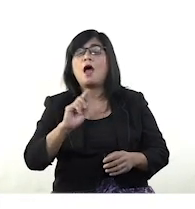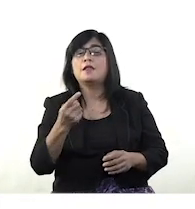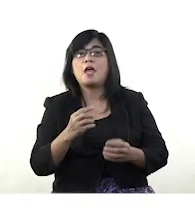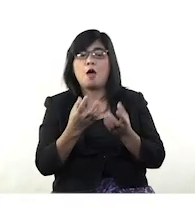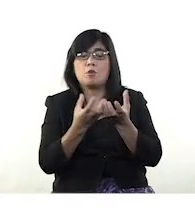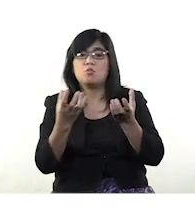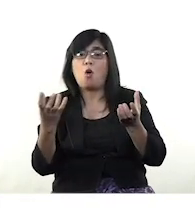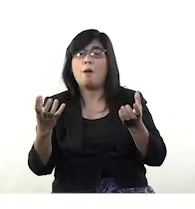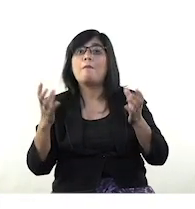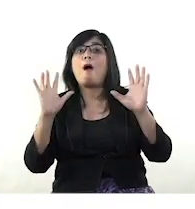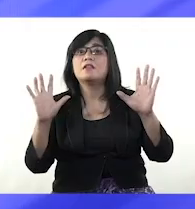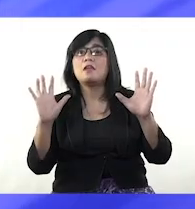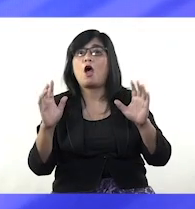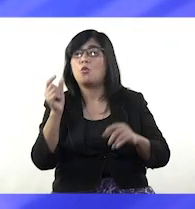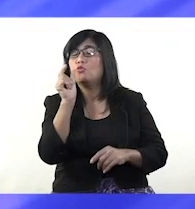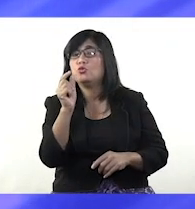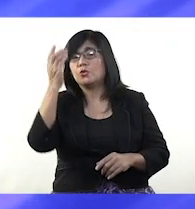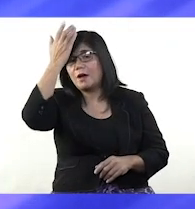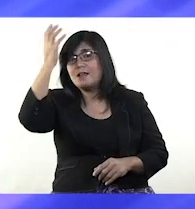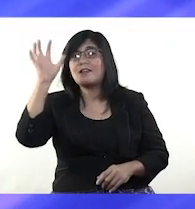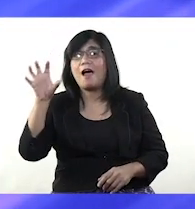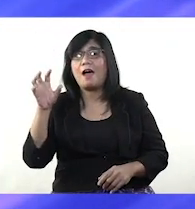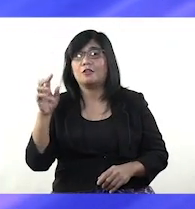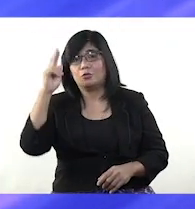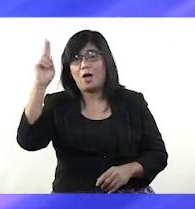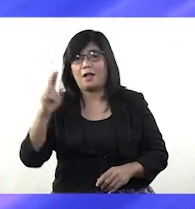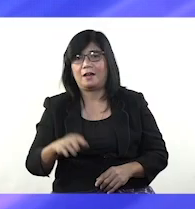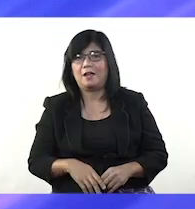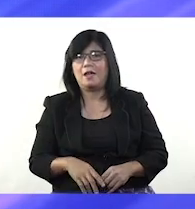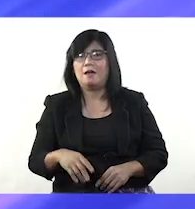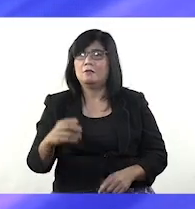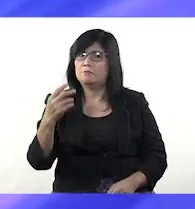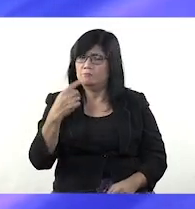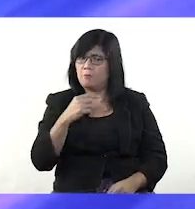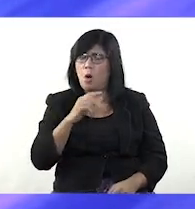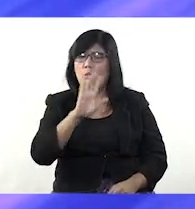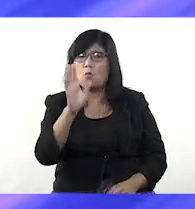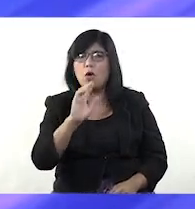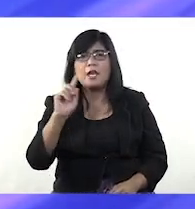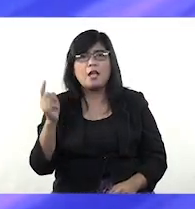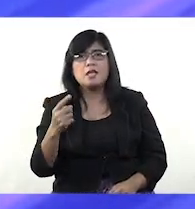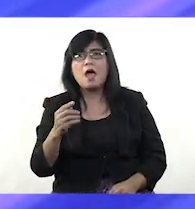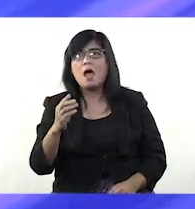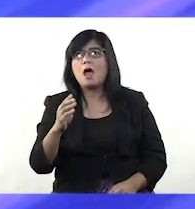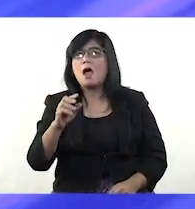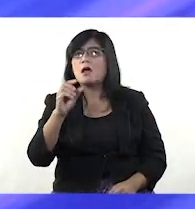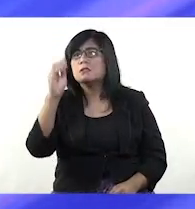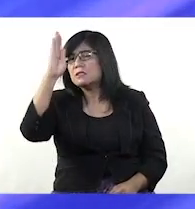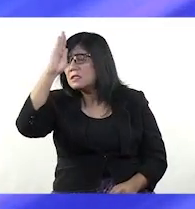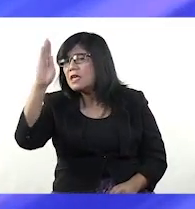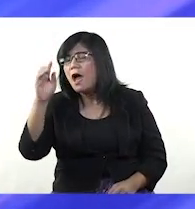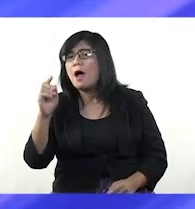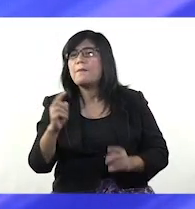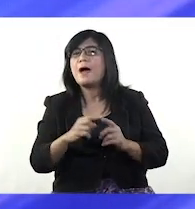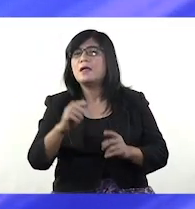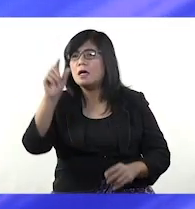kerajaannya Hai saya percaya tugas gereja di er zaman bukan hanya setia pada salib Hai tugas gereja